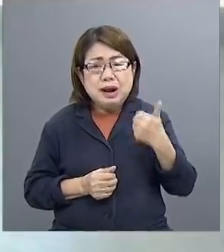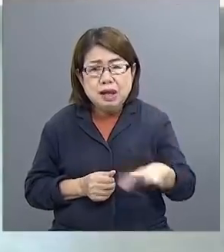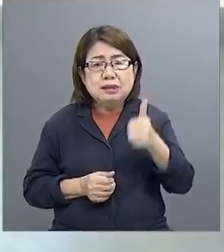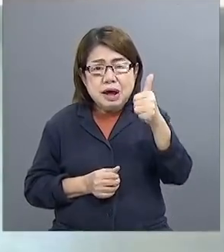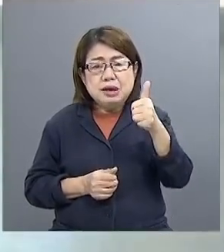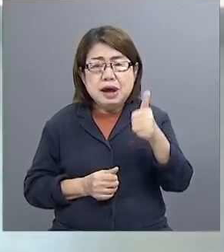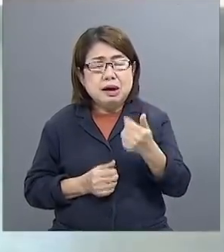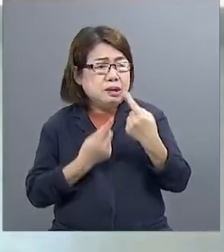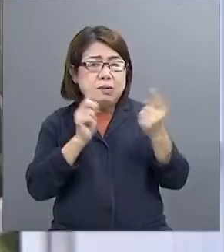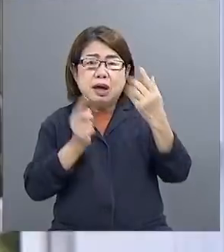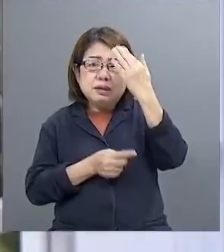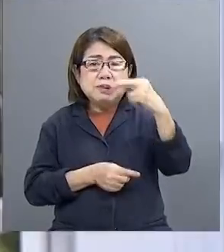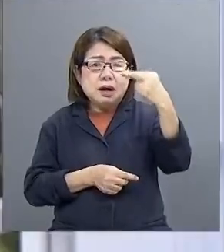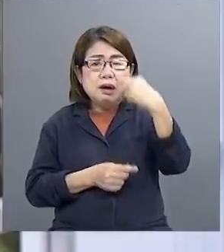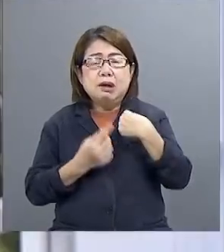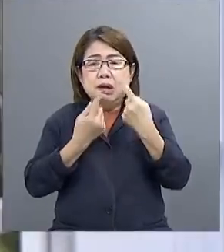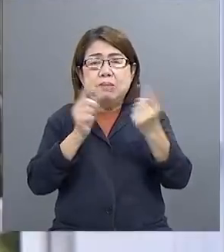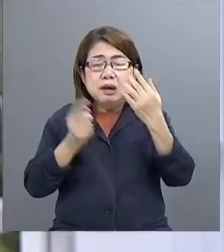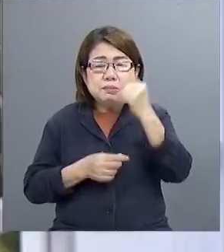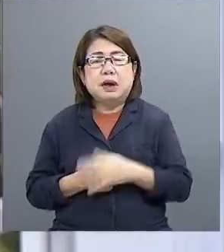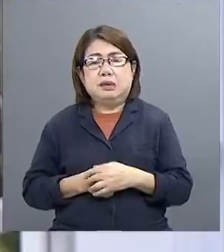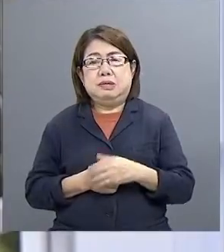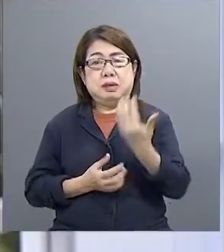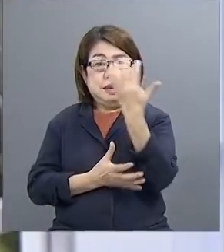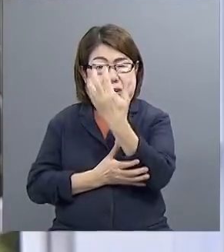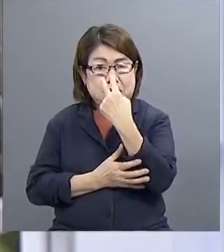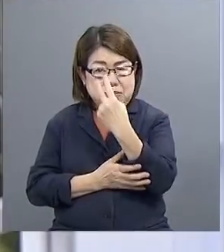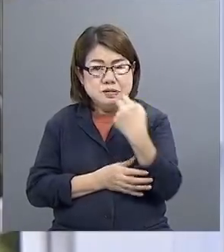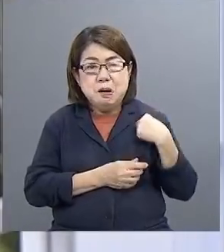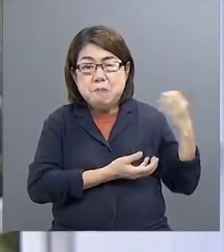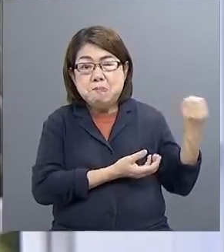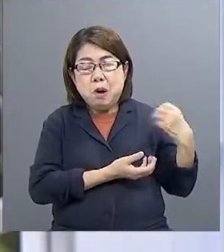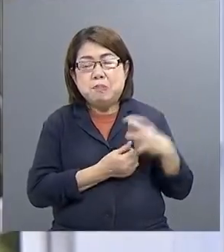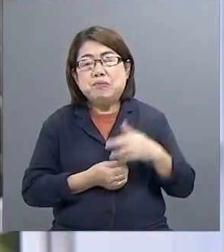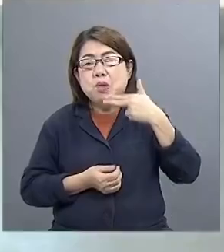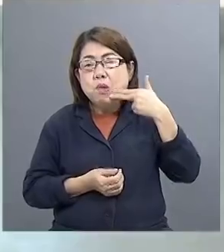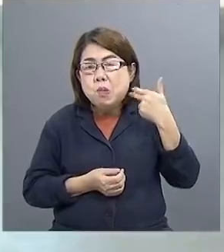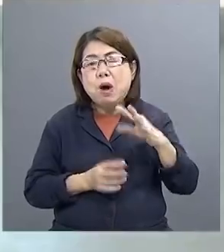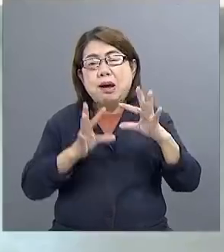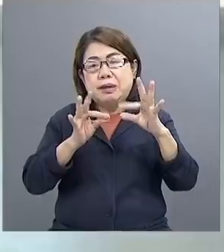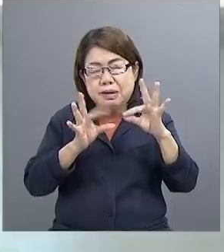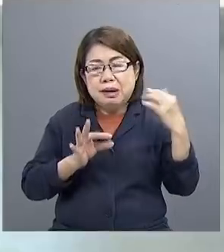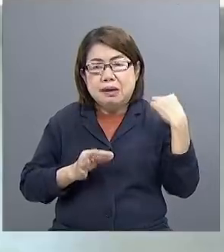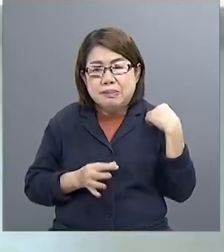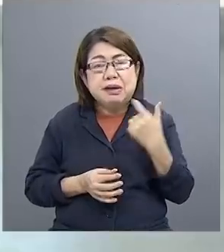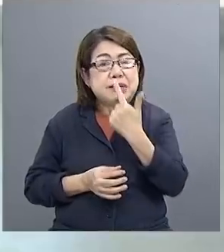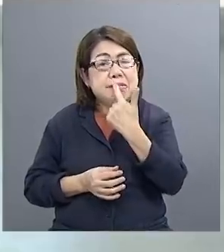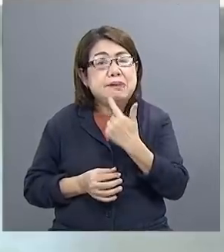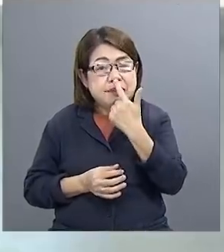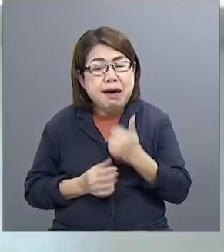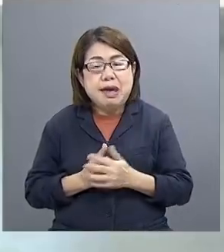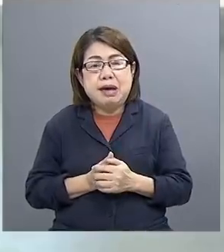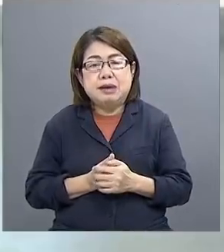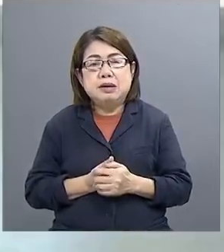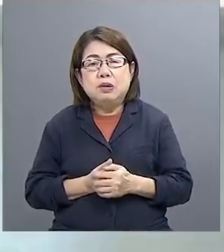ใจอีกแล้วก็ชอบเขาหลายฟังเมื่อกี้ตอน Dooสกูเขาบอกว่าเขาเตรียมน้ำหวานน้ำเชื่อมเขาเองนี่เป็นน้ำแดงนะแต่เป็นน้ำก็ใส่น้ำตาล